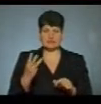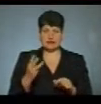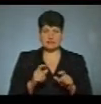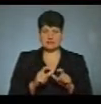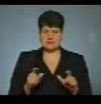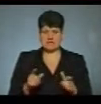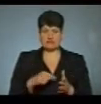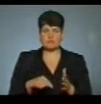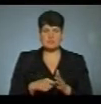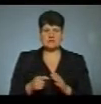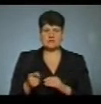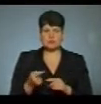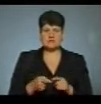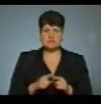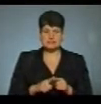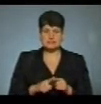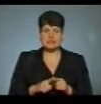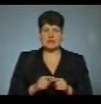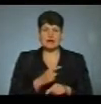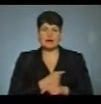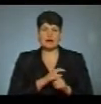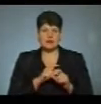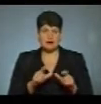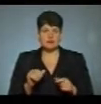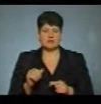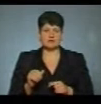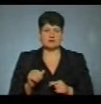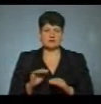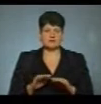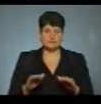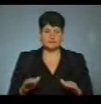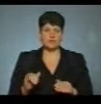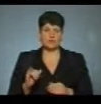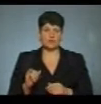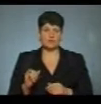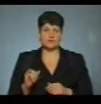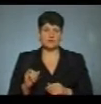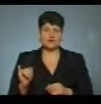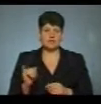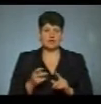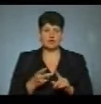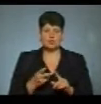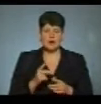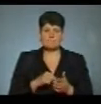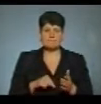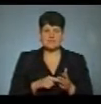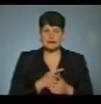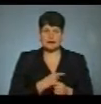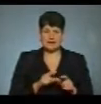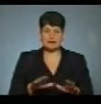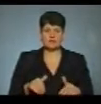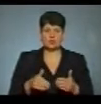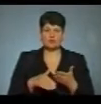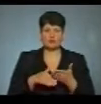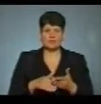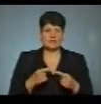три заклади в місті Тернополі. Це університетська лікарня, дитяча обласна лікарня і друга міська, які надають допомогу